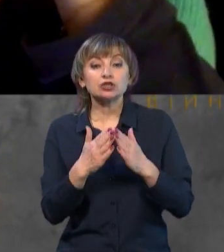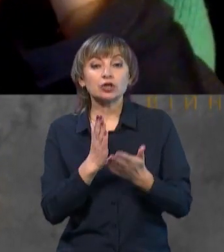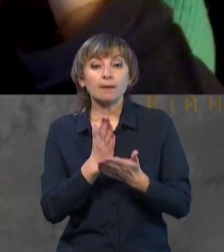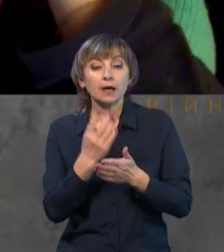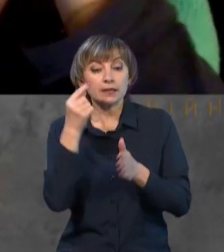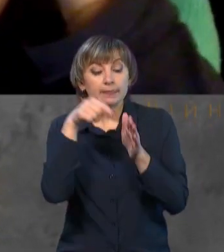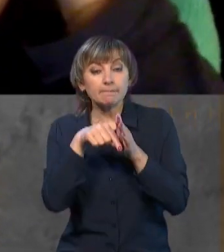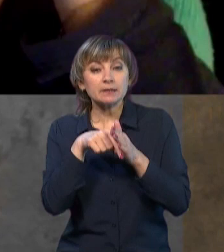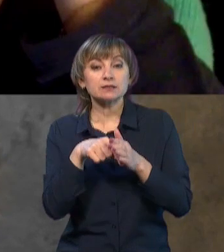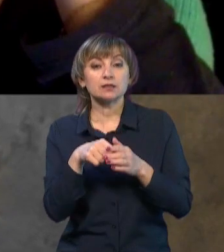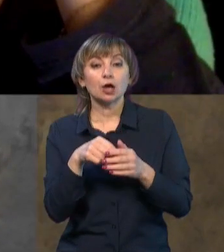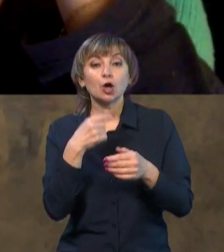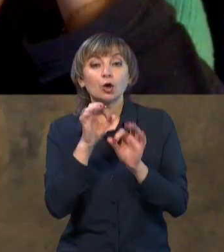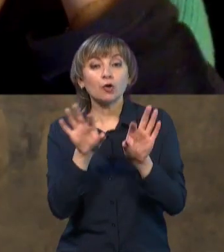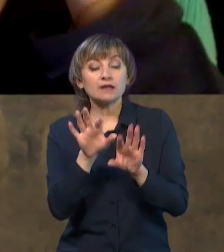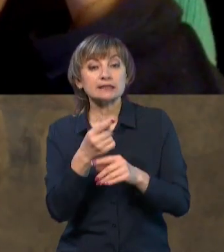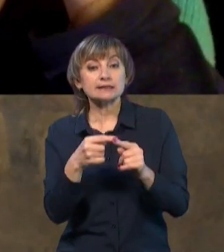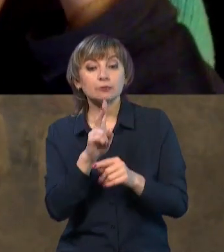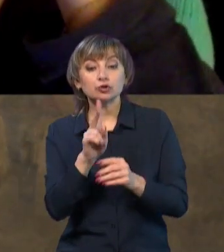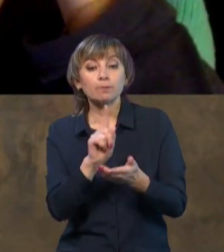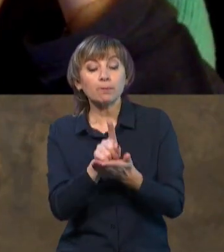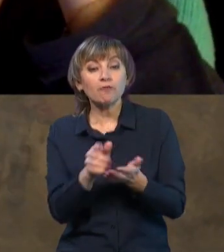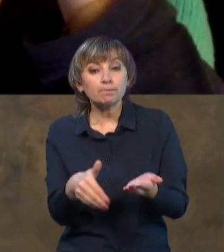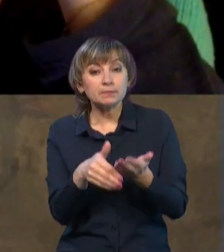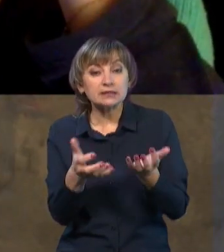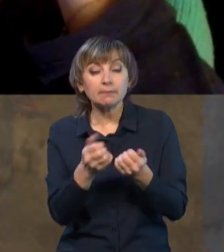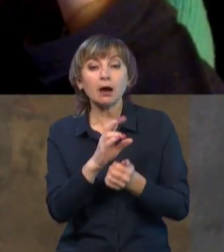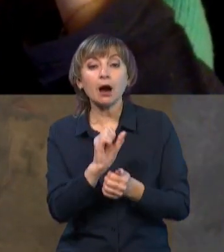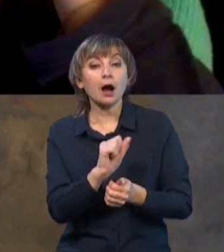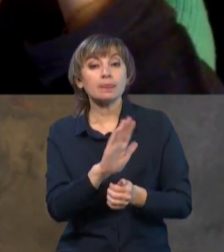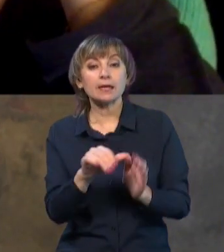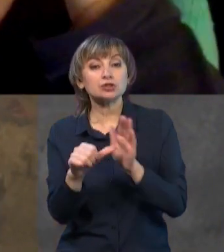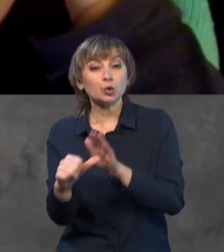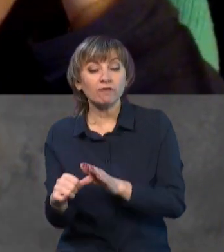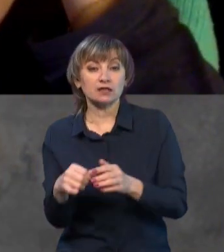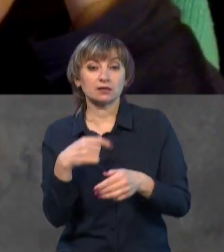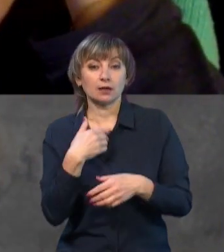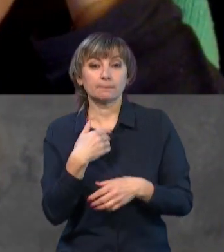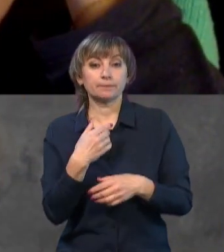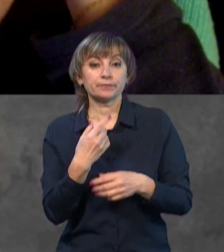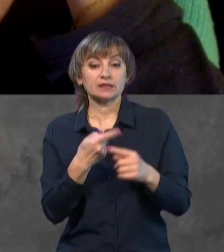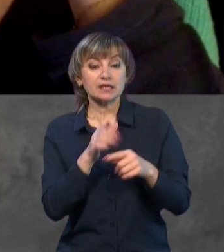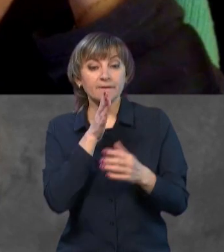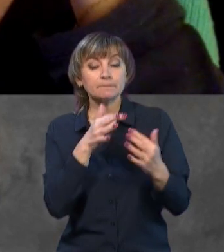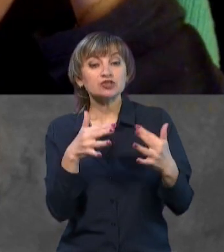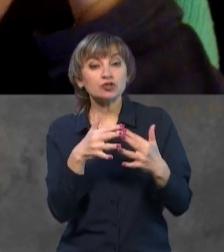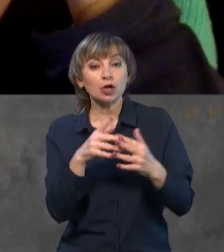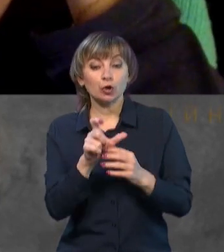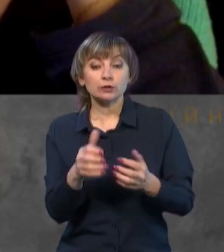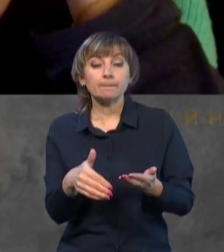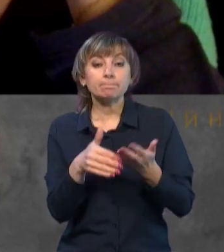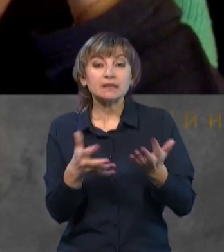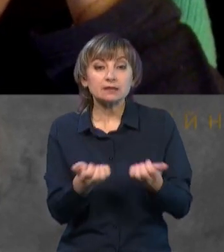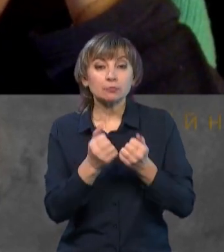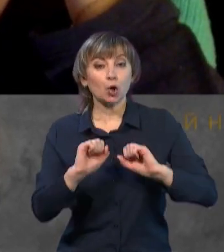власне, говорити до тих, хто має підтримувати, а не цькувати. І це дуже важливо, мені здається, якраз в час війни, щоб люди підтримували один